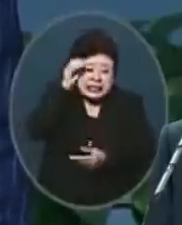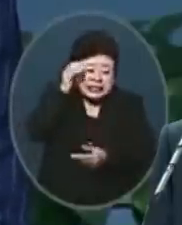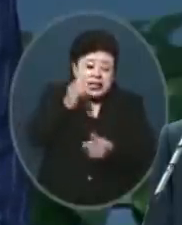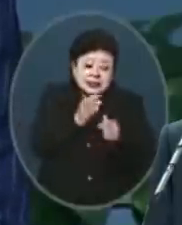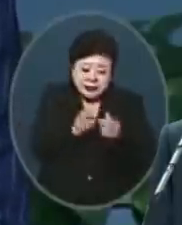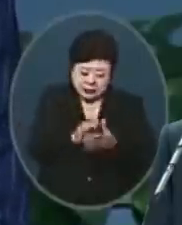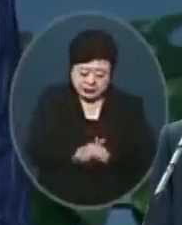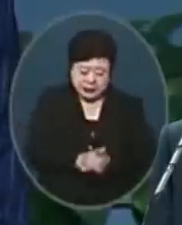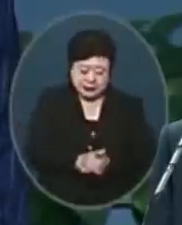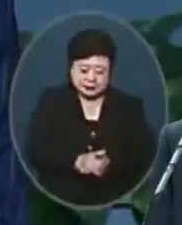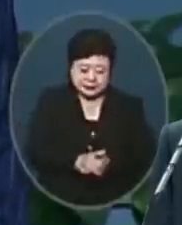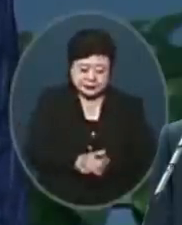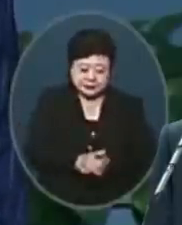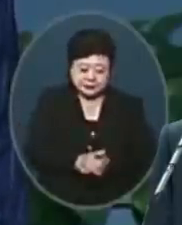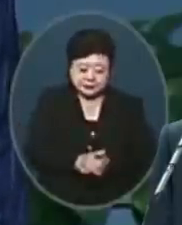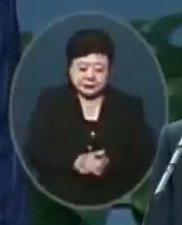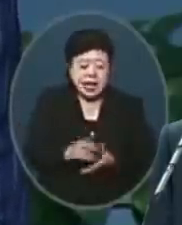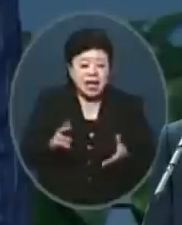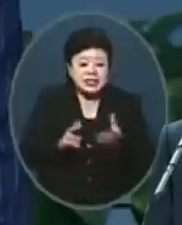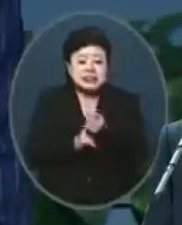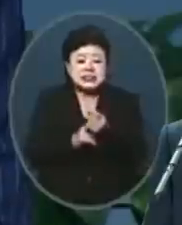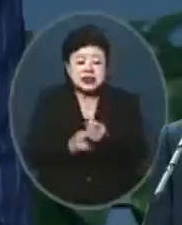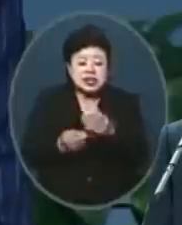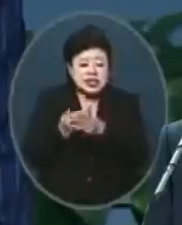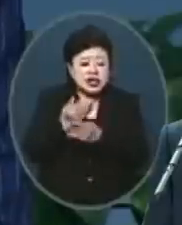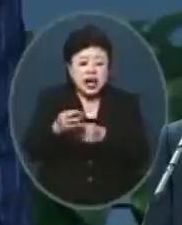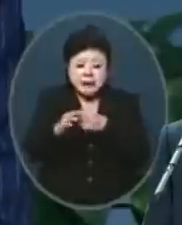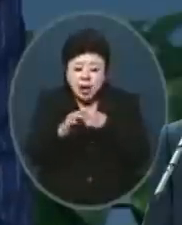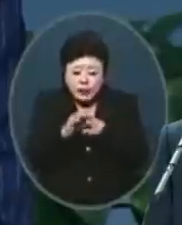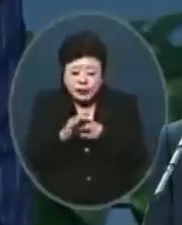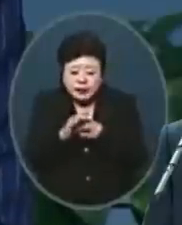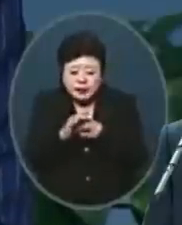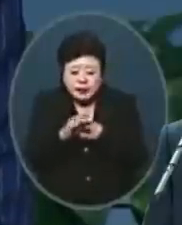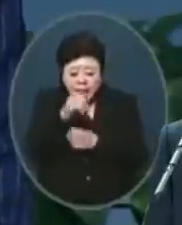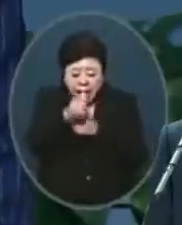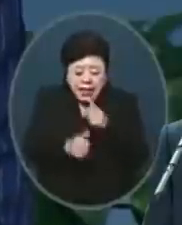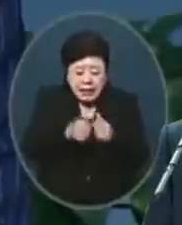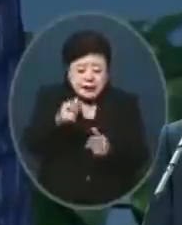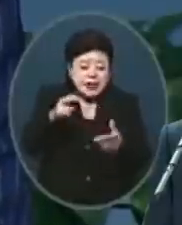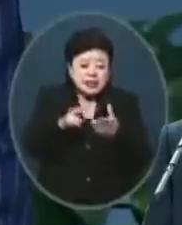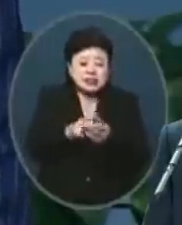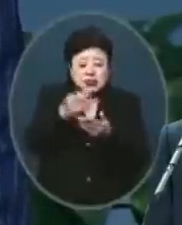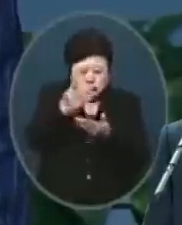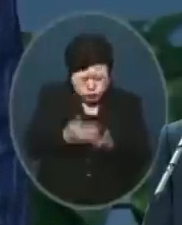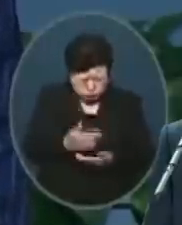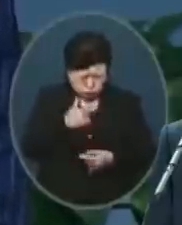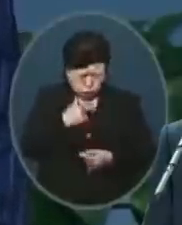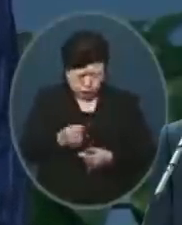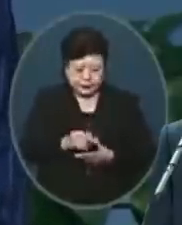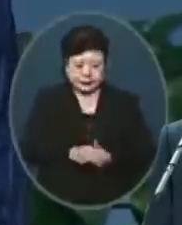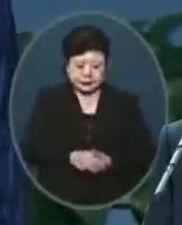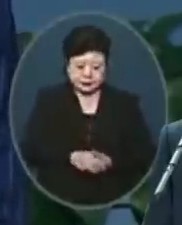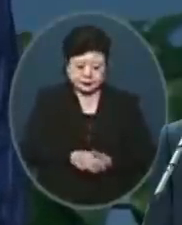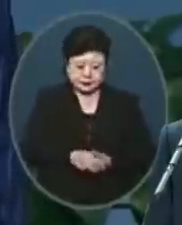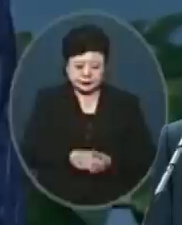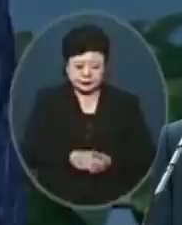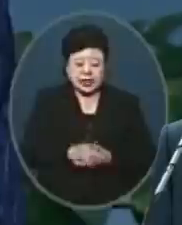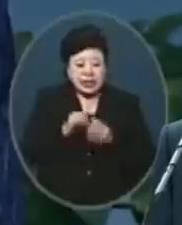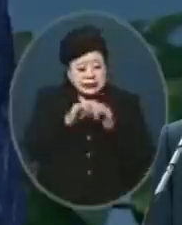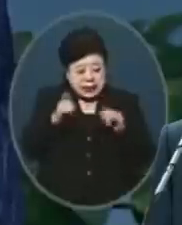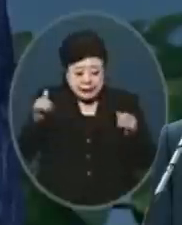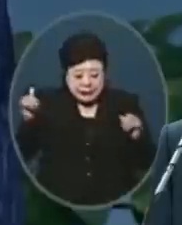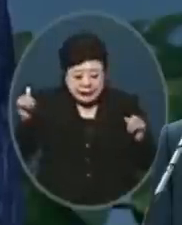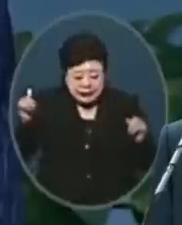바랍니다. 기적이 일어납니다. 하나님은 기적을 주시기를 원하시는 것입니다.